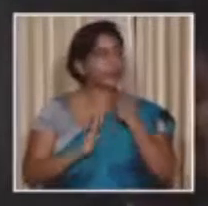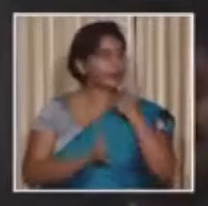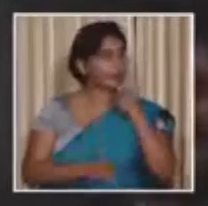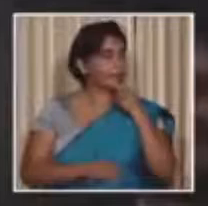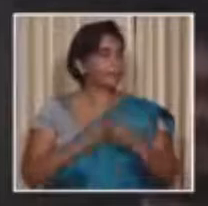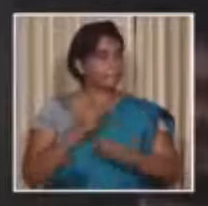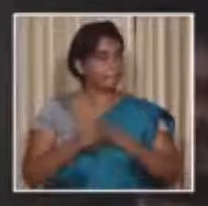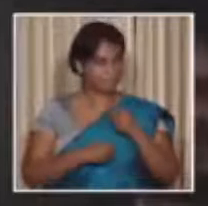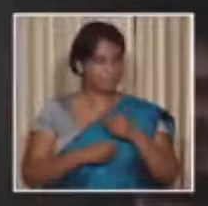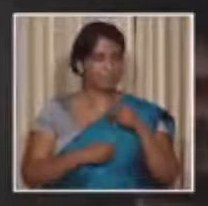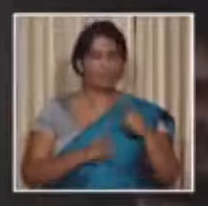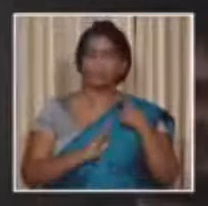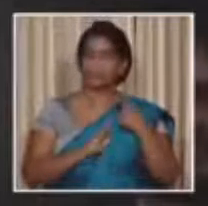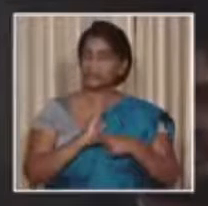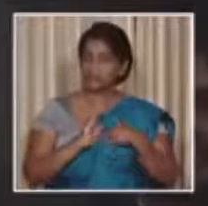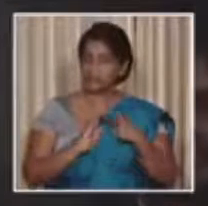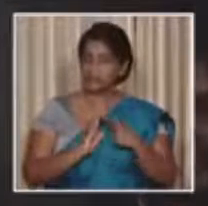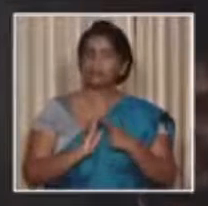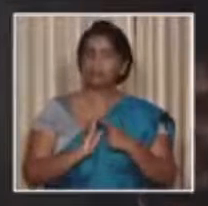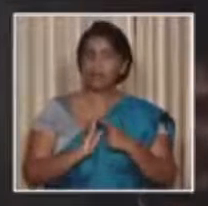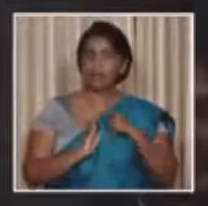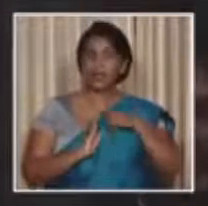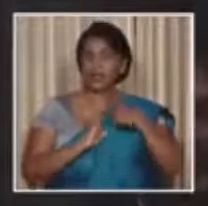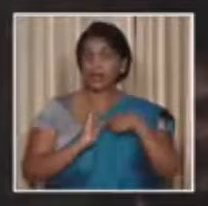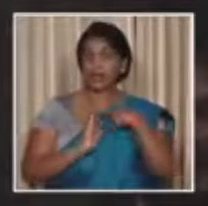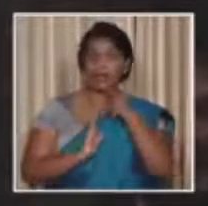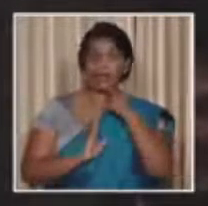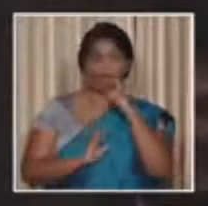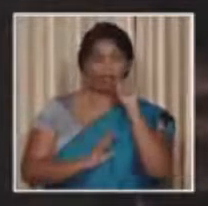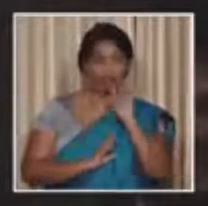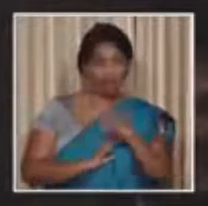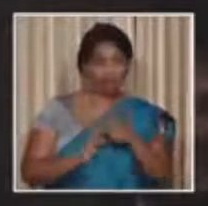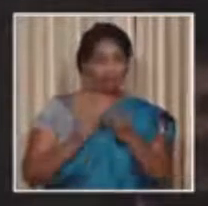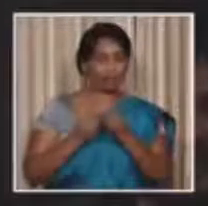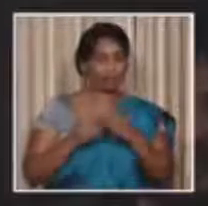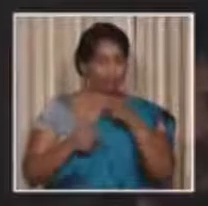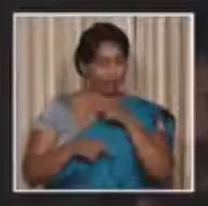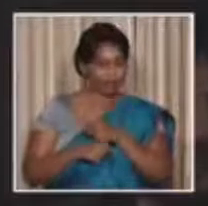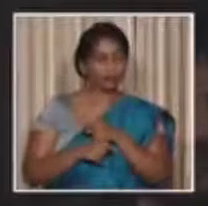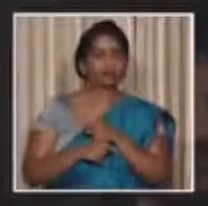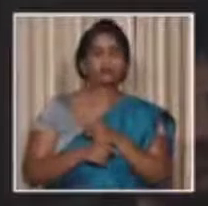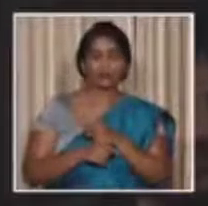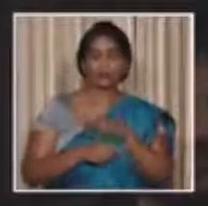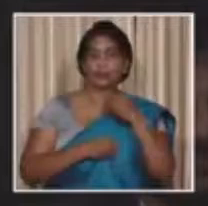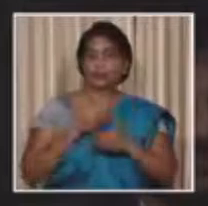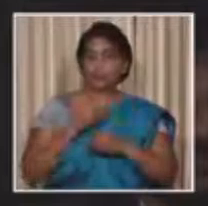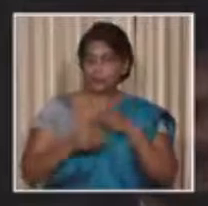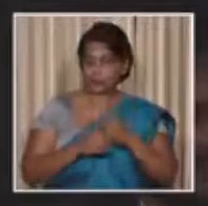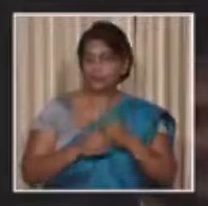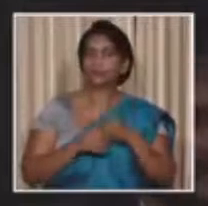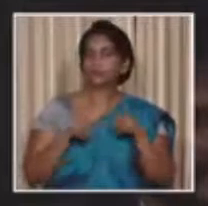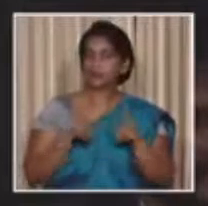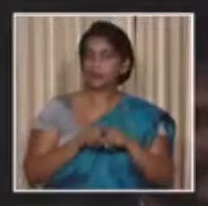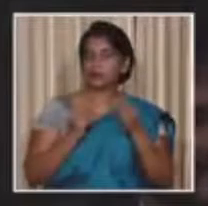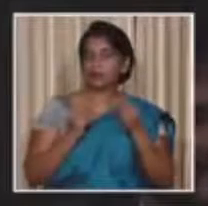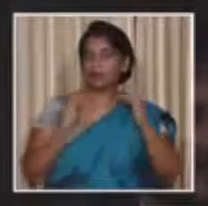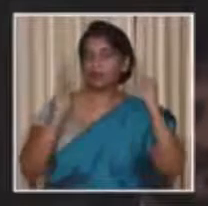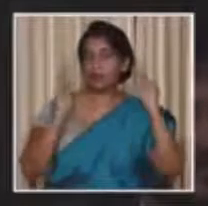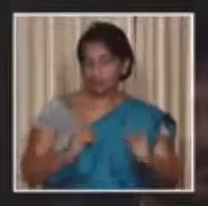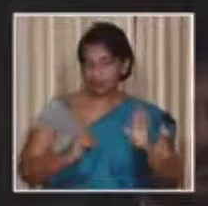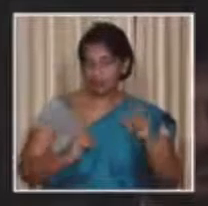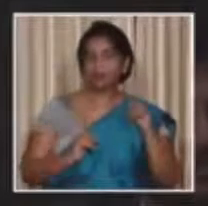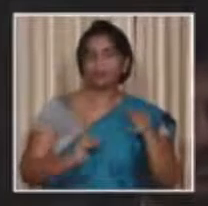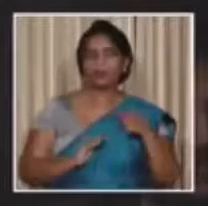කර්මාන්තයේහි ශ්‍රී ලාංකික සිලෝන්තේ නාමය වෙනුවෙන් ඇති විශේෂ ඉල්ලීම හේතුවෙන් නිෂ්පාදන ප්‍රමාණයේ යම්කිසි අඩුවීමක් තිබුණත්